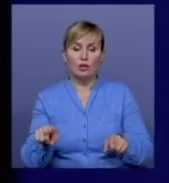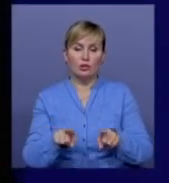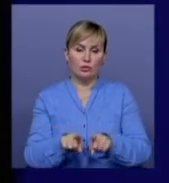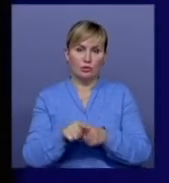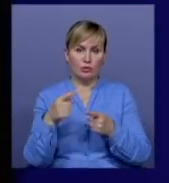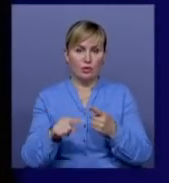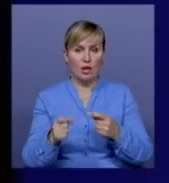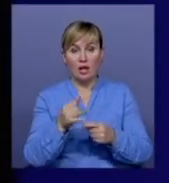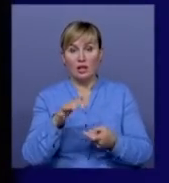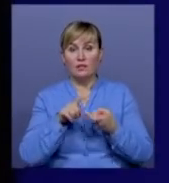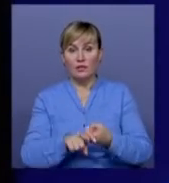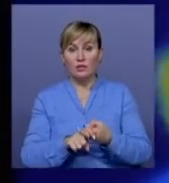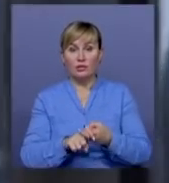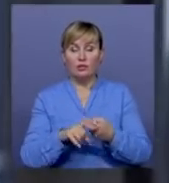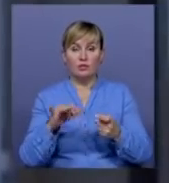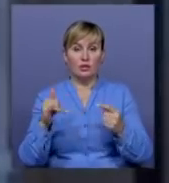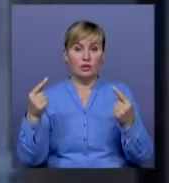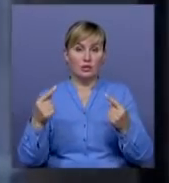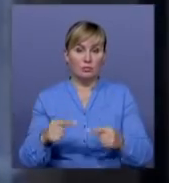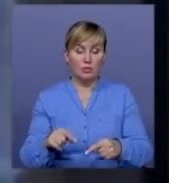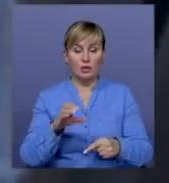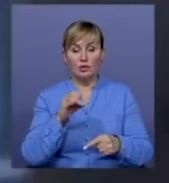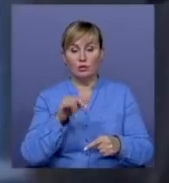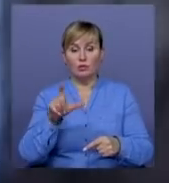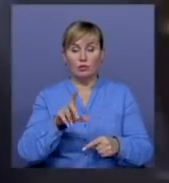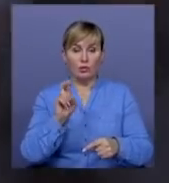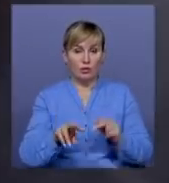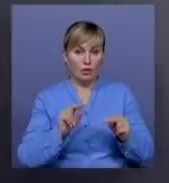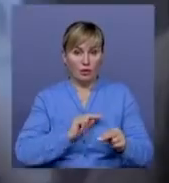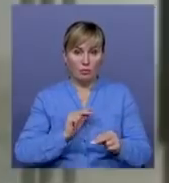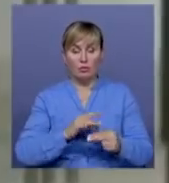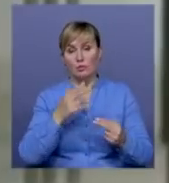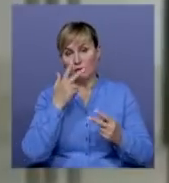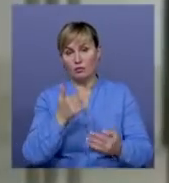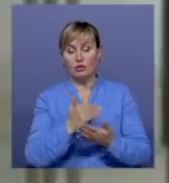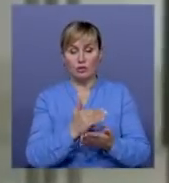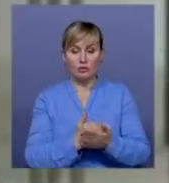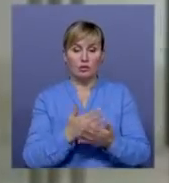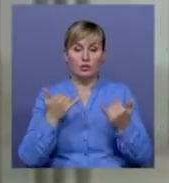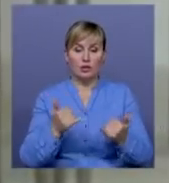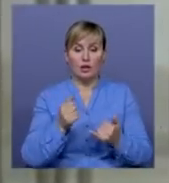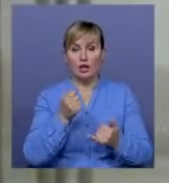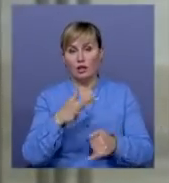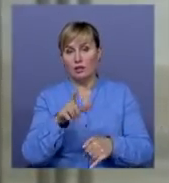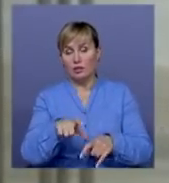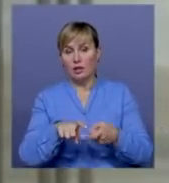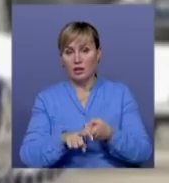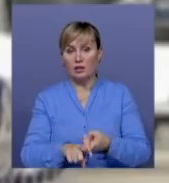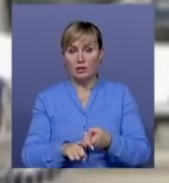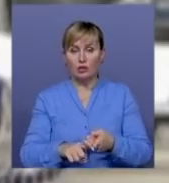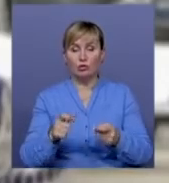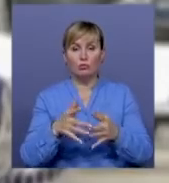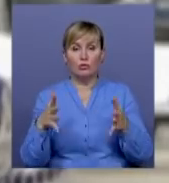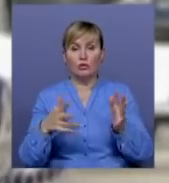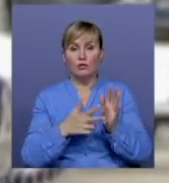иная. Количество инфицированных идет на спад. В Сеуле люди ходят на работу и живут в привычном режиме. Сейчас количество зараженных корейской столицы чуть